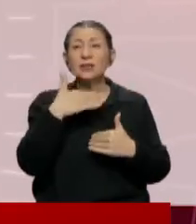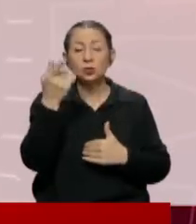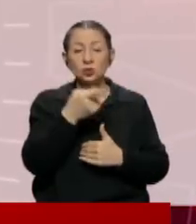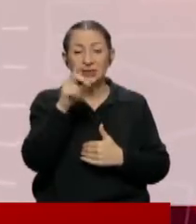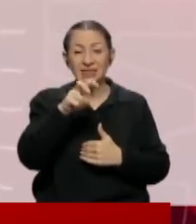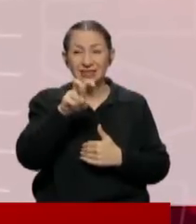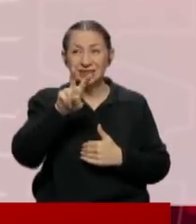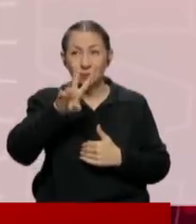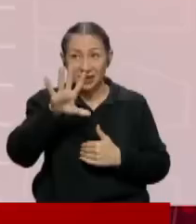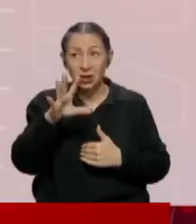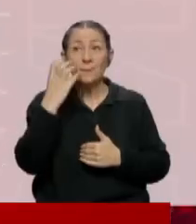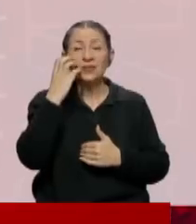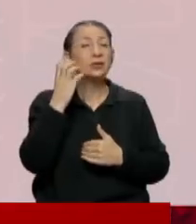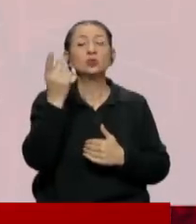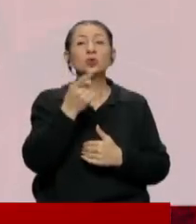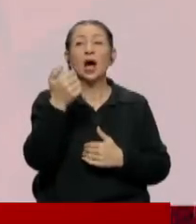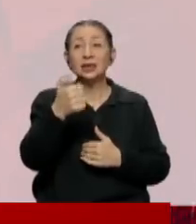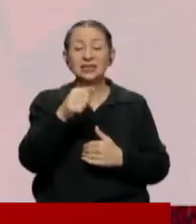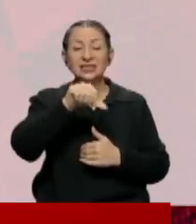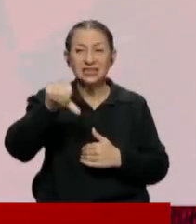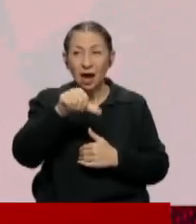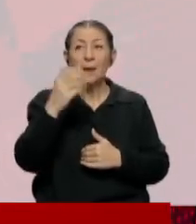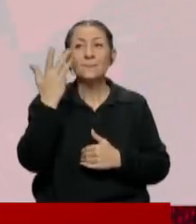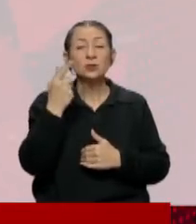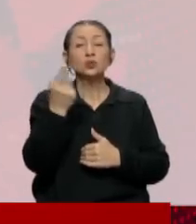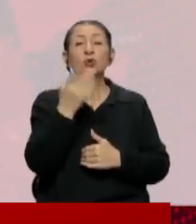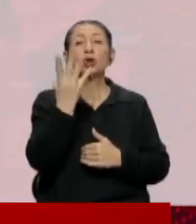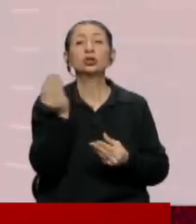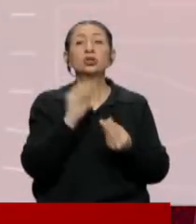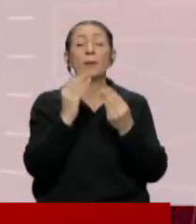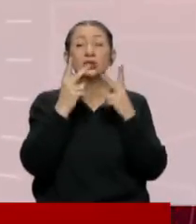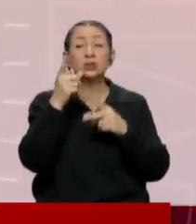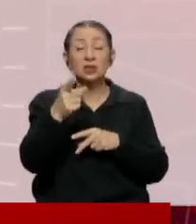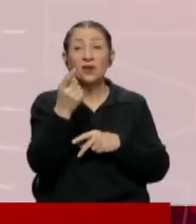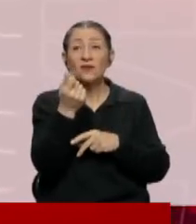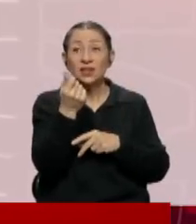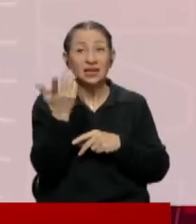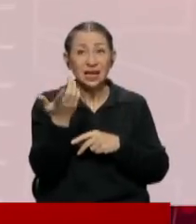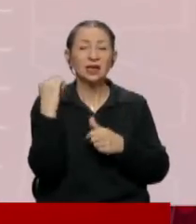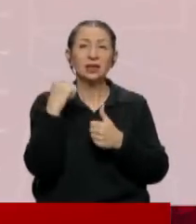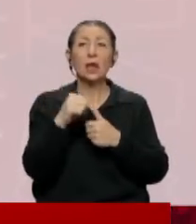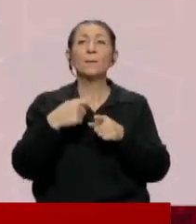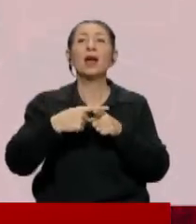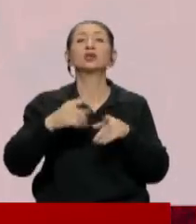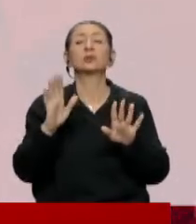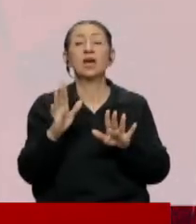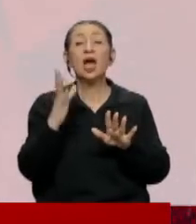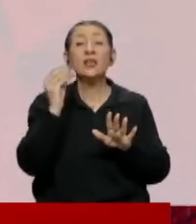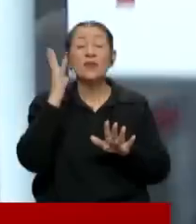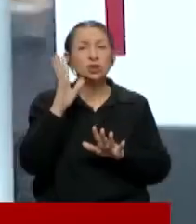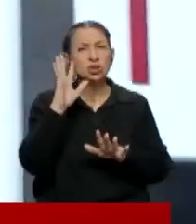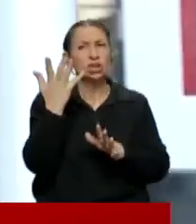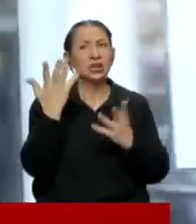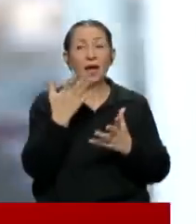8,25 patatesi %6 sıvı yağ ve pirince yüzde 4 zam açıkladı fiyatlarını ise yine paylaşmadı en çok